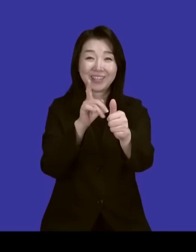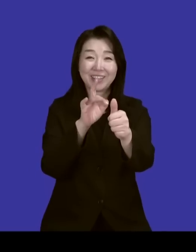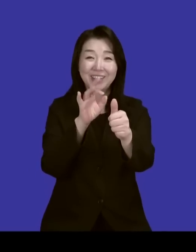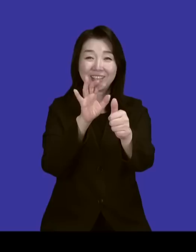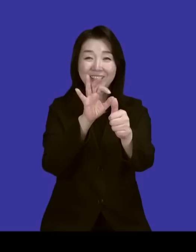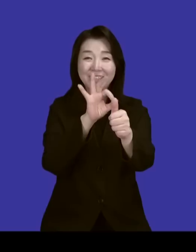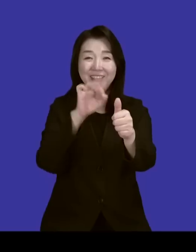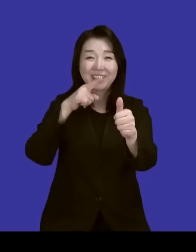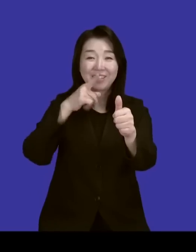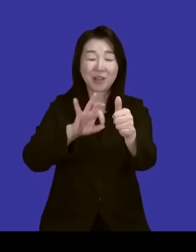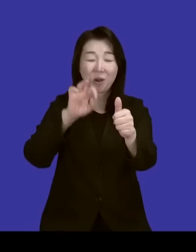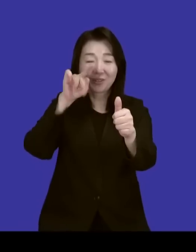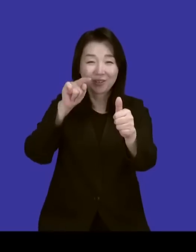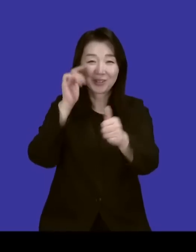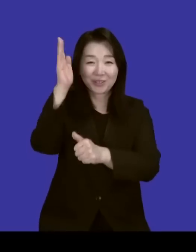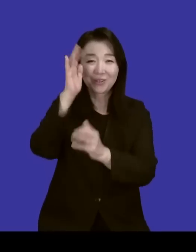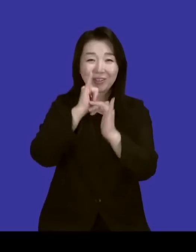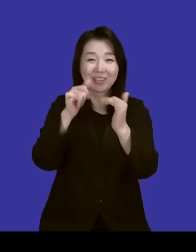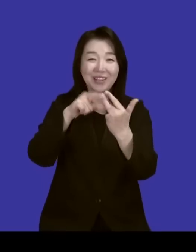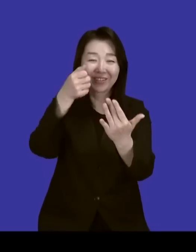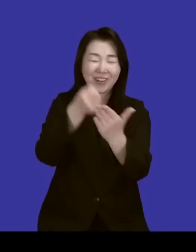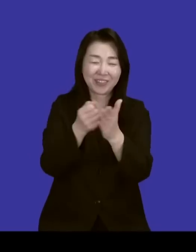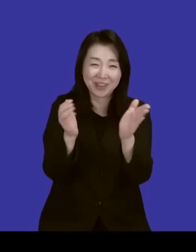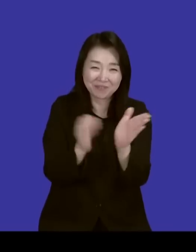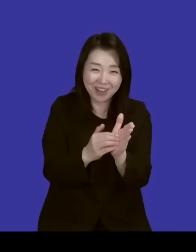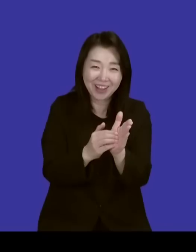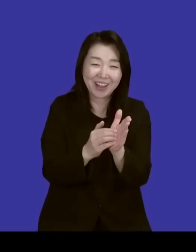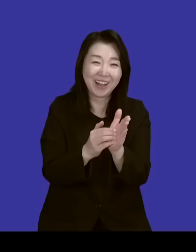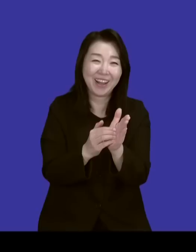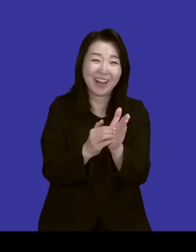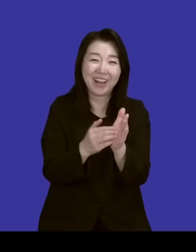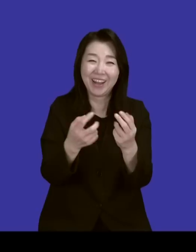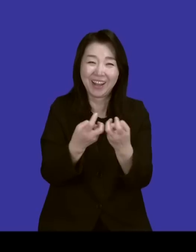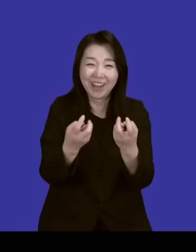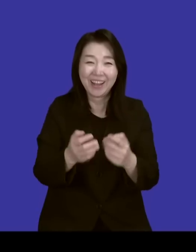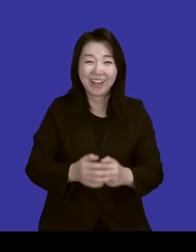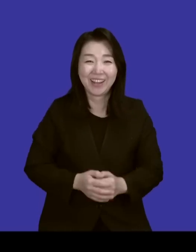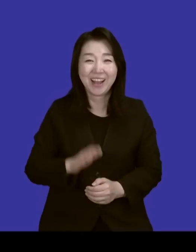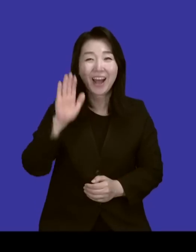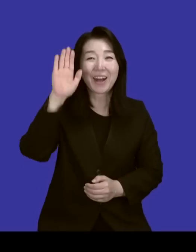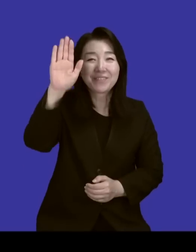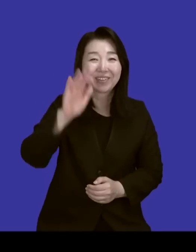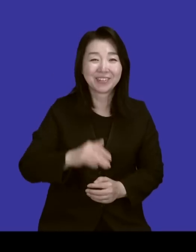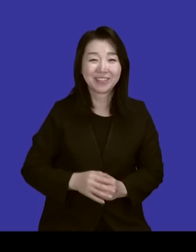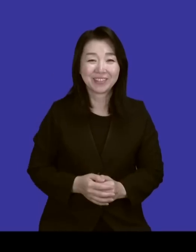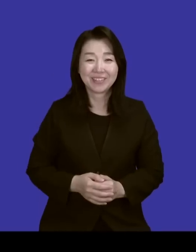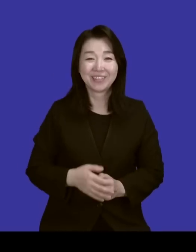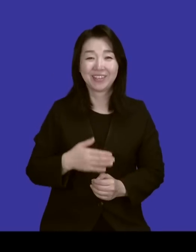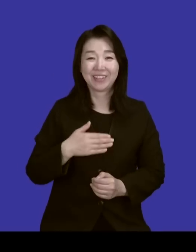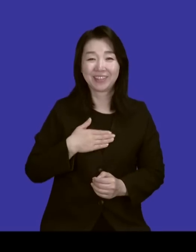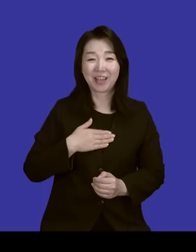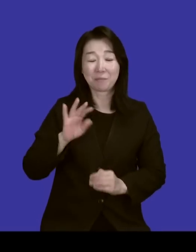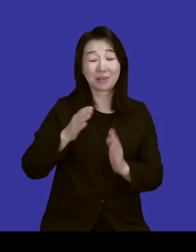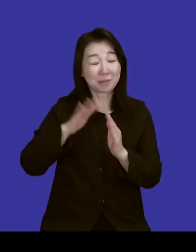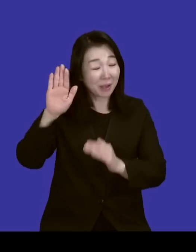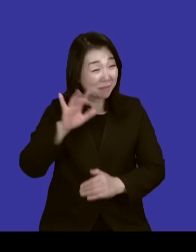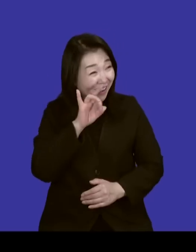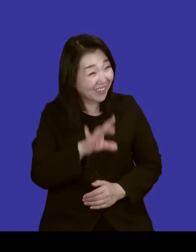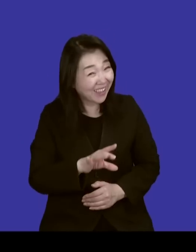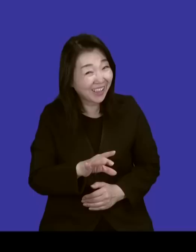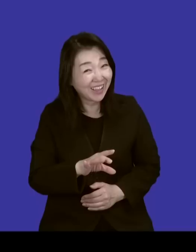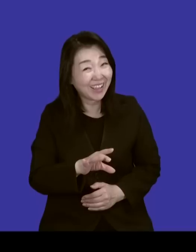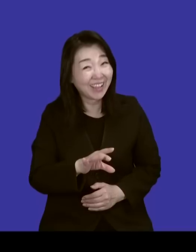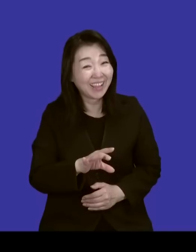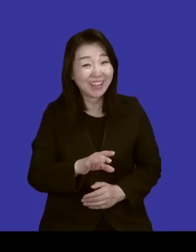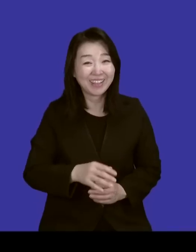기억하게 될 날이 올 것 같아요. 이리만 설교자로 선포하셨기 먼 훗날. 저 먼저 집에 가면 안